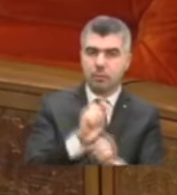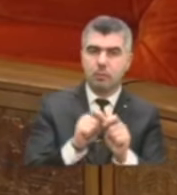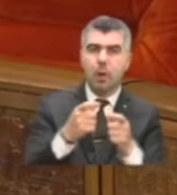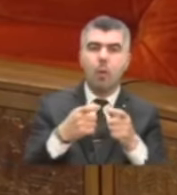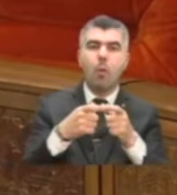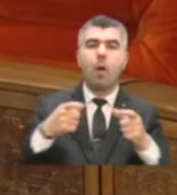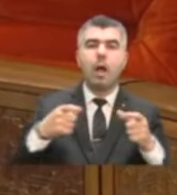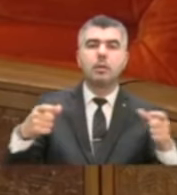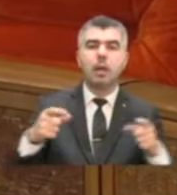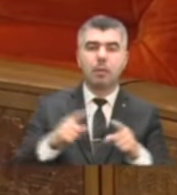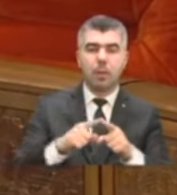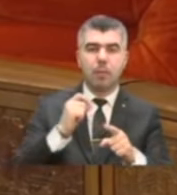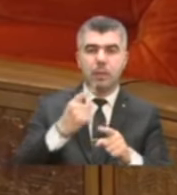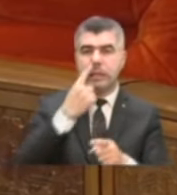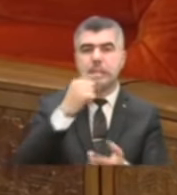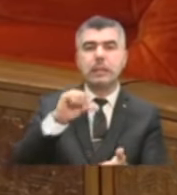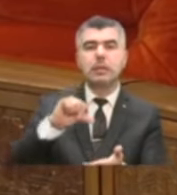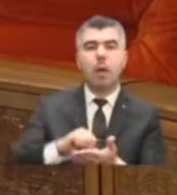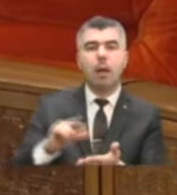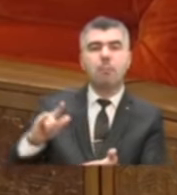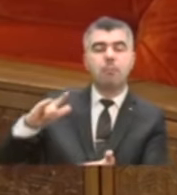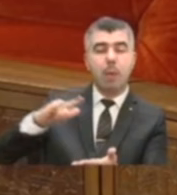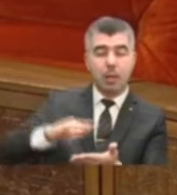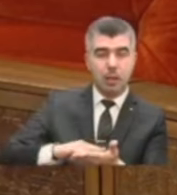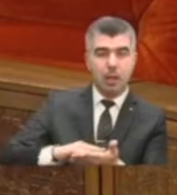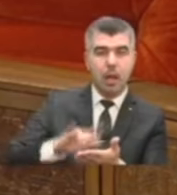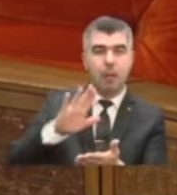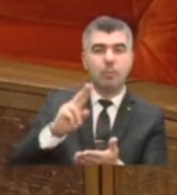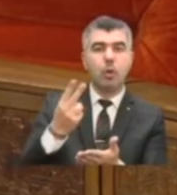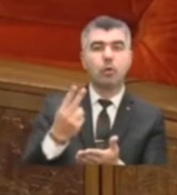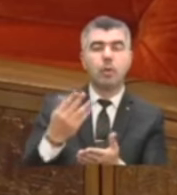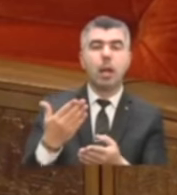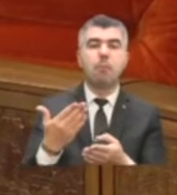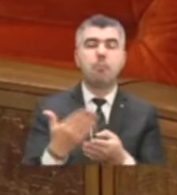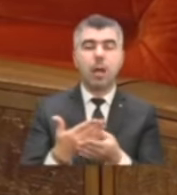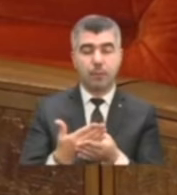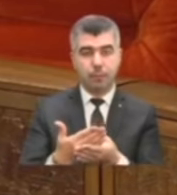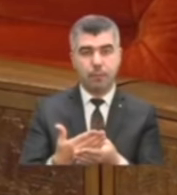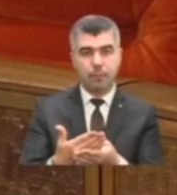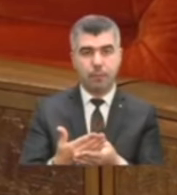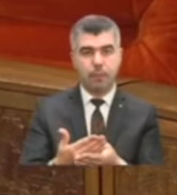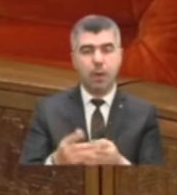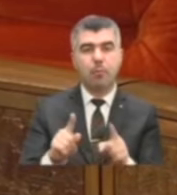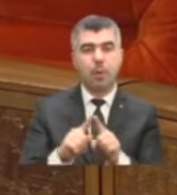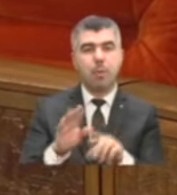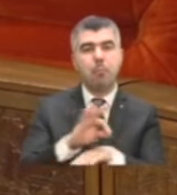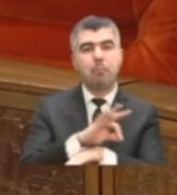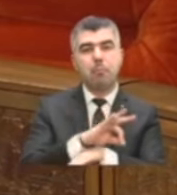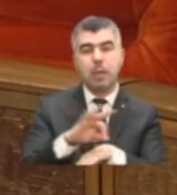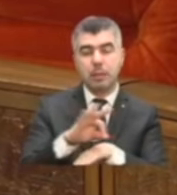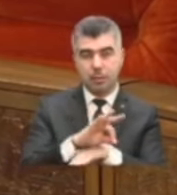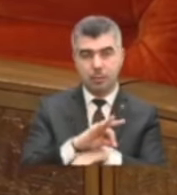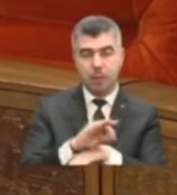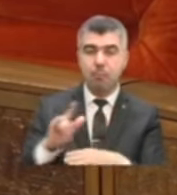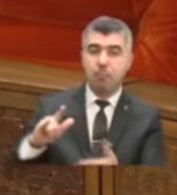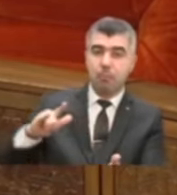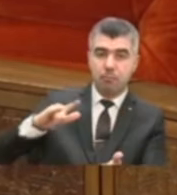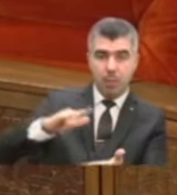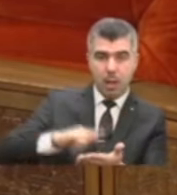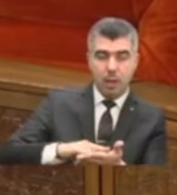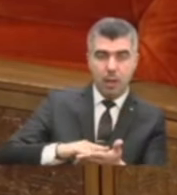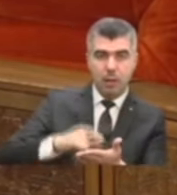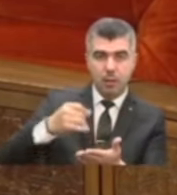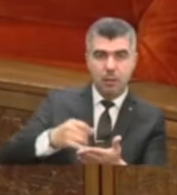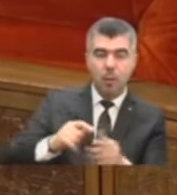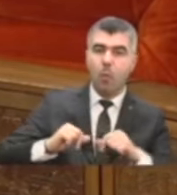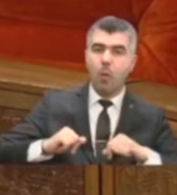ديال المدرج ديال تيتوان. هاد 25 ملف تيدوز من المكتب ديال سميتو ديال المطارات وتيجي لعندنا حنايا